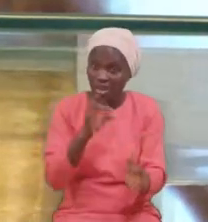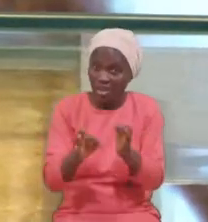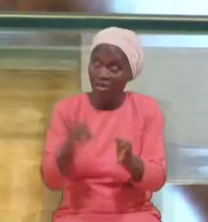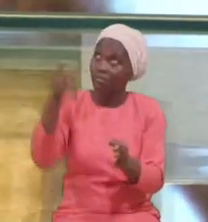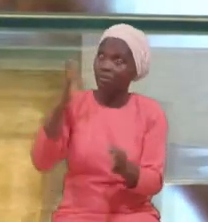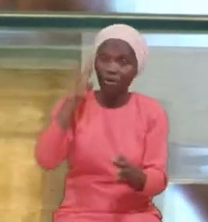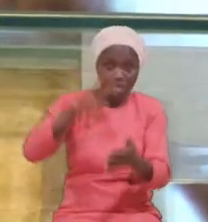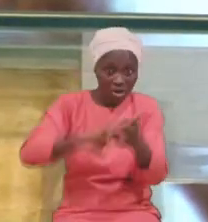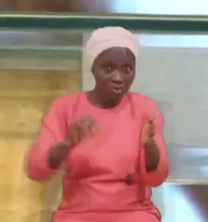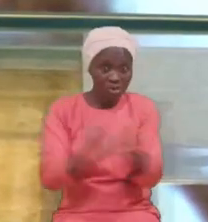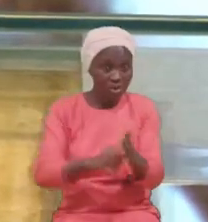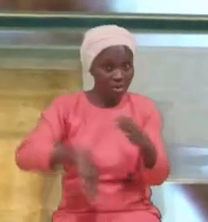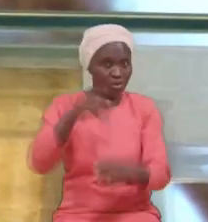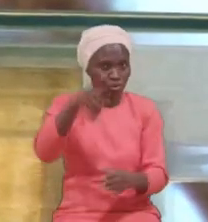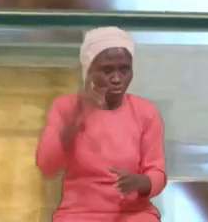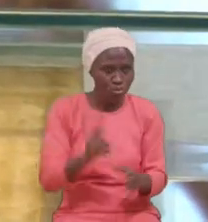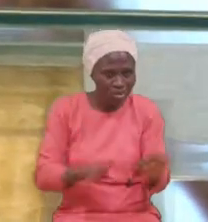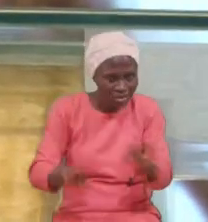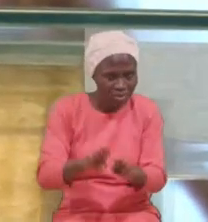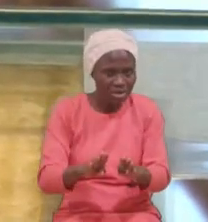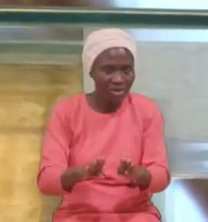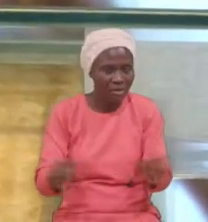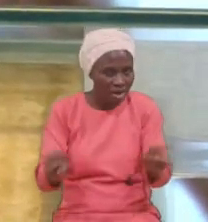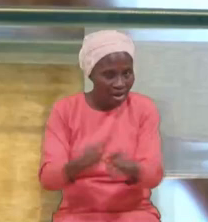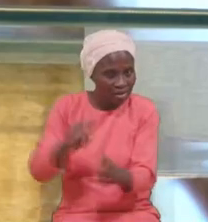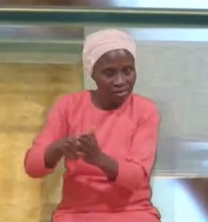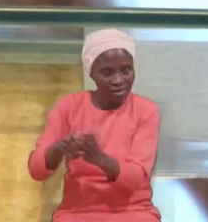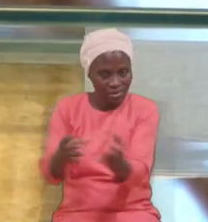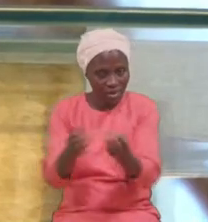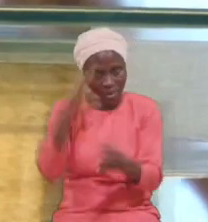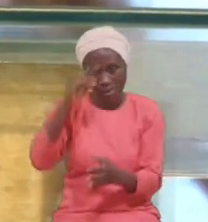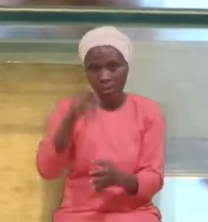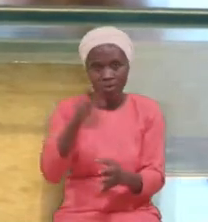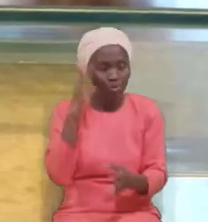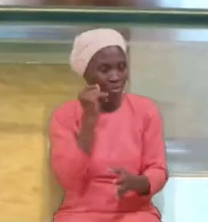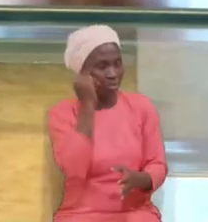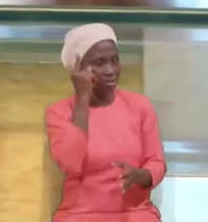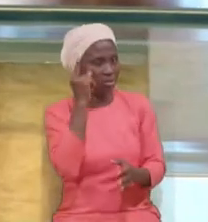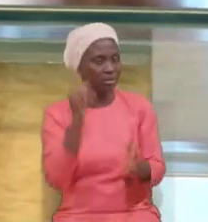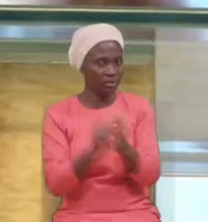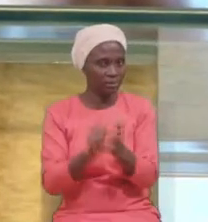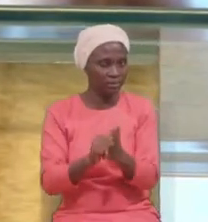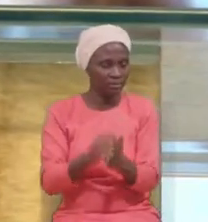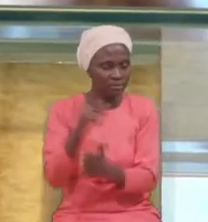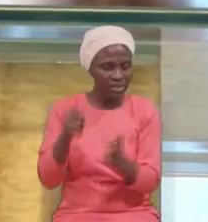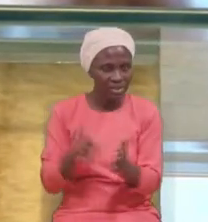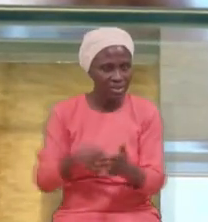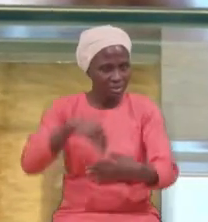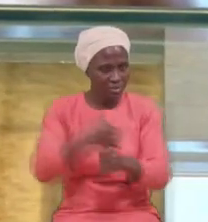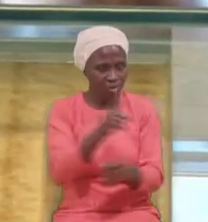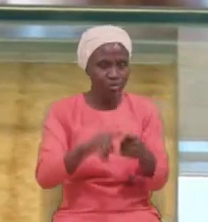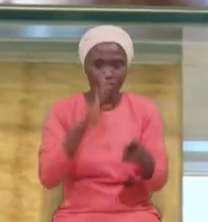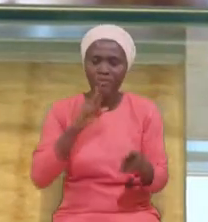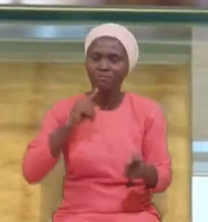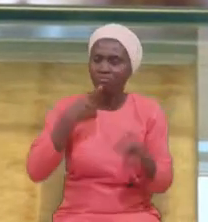Les gens vous évitent. Vous devez venir admettre que ceci-là, le Seigneur doit ôter ceci. Vous devez faire comme ce lépreux. Vous devez comprendre que c'est